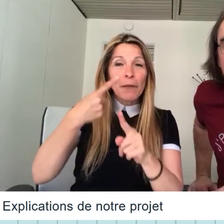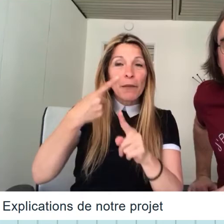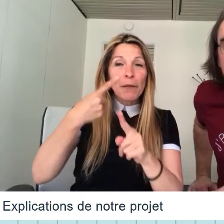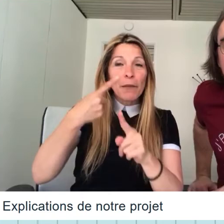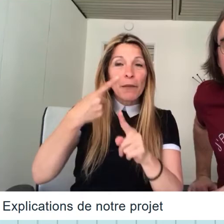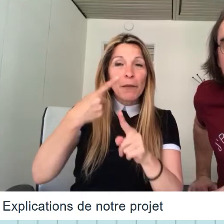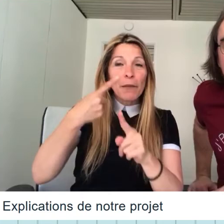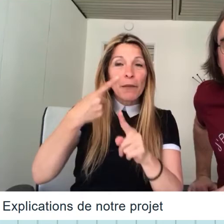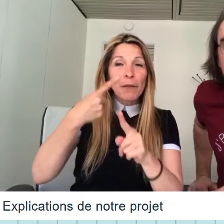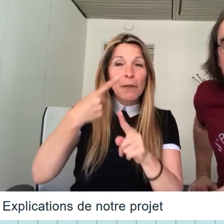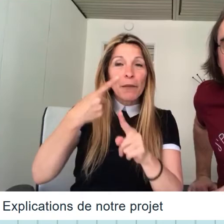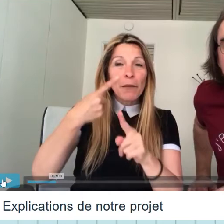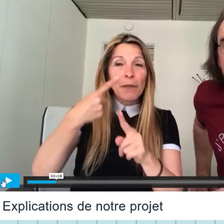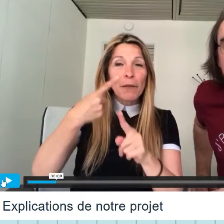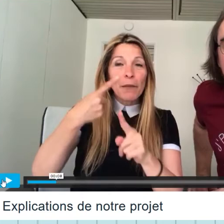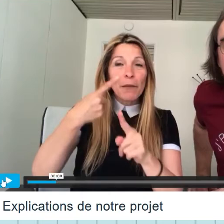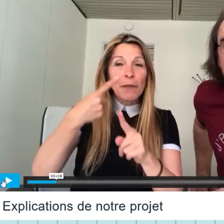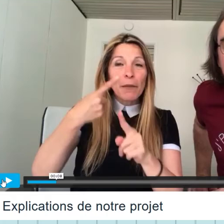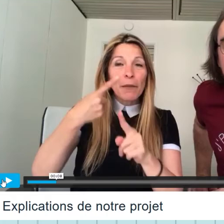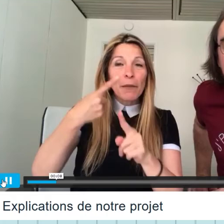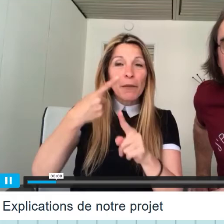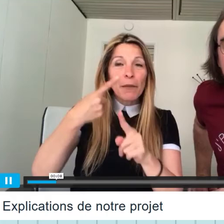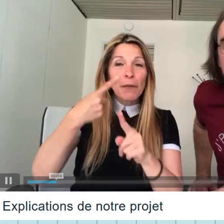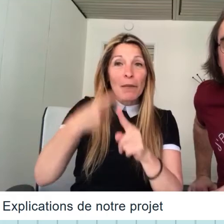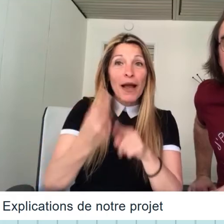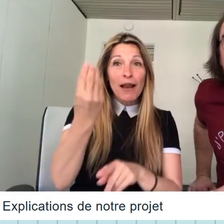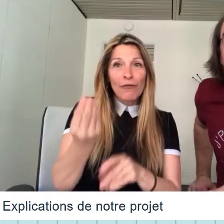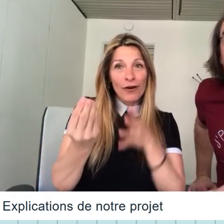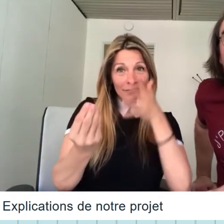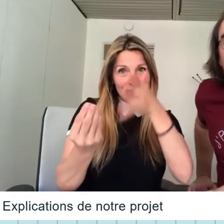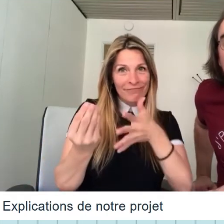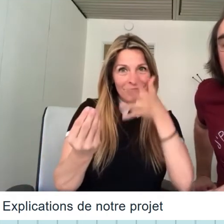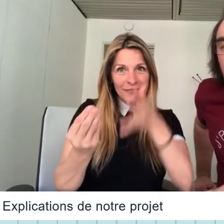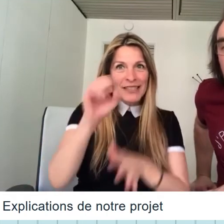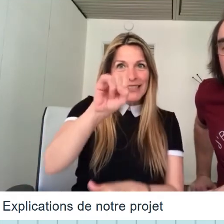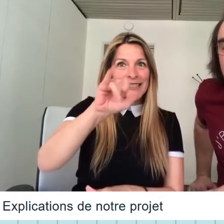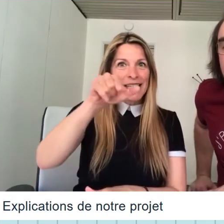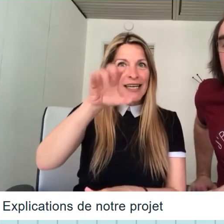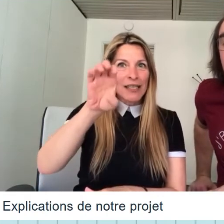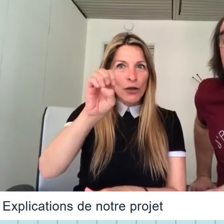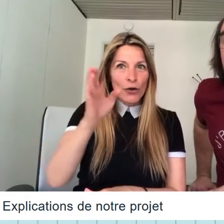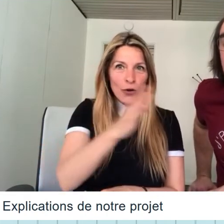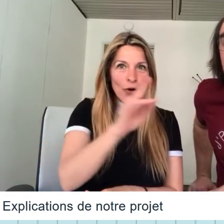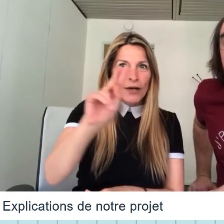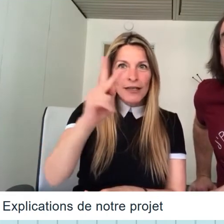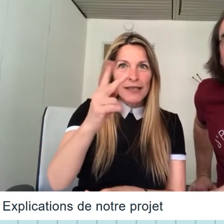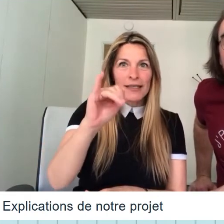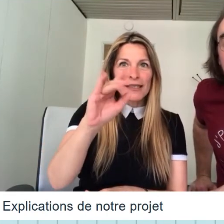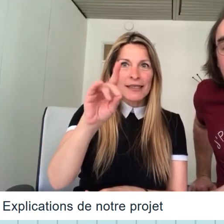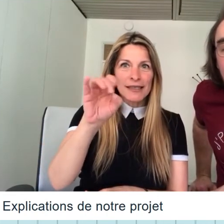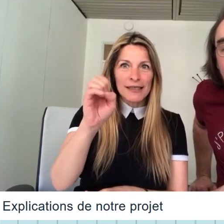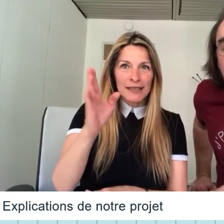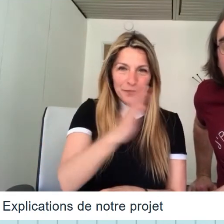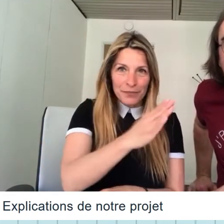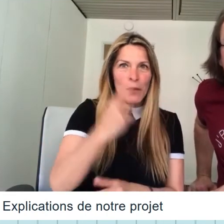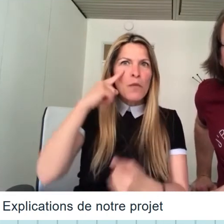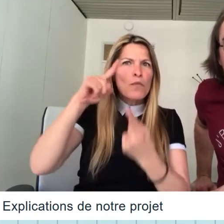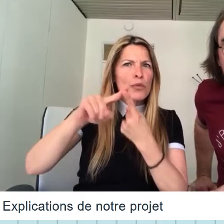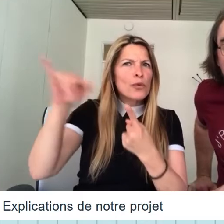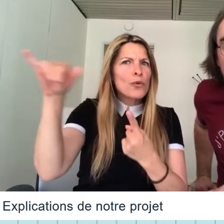Déjà là, il n'y a pas de sourd inclus dans le processus pour l'instant. Le but de ce projet, c'est de créer un